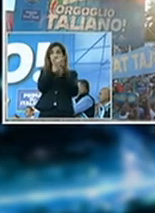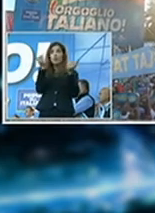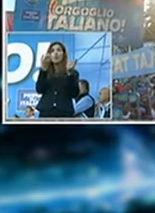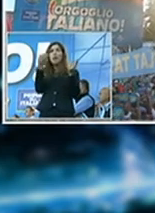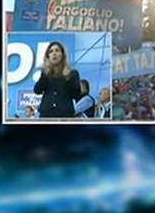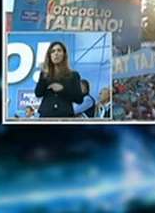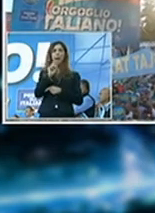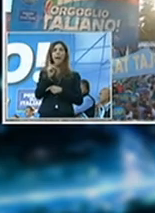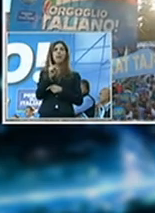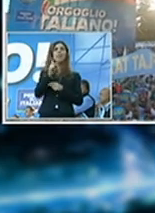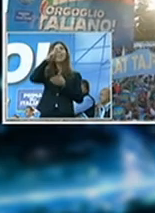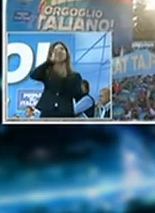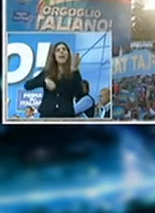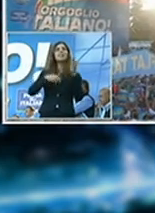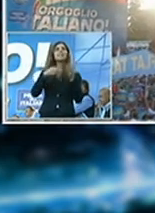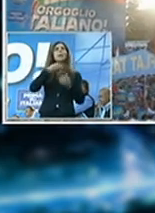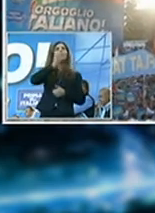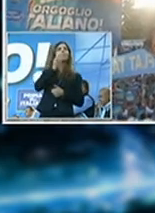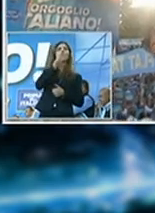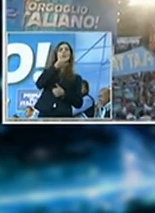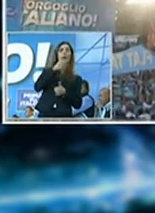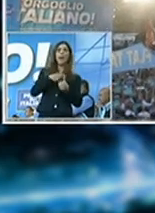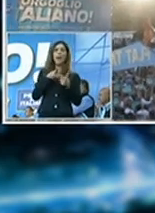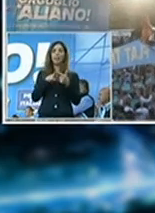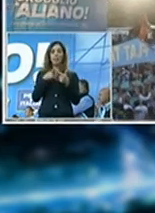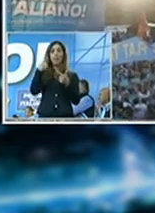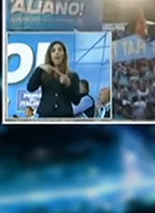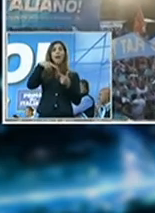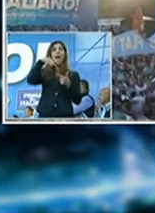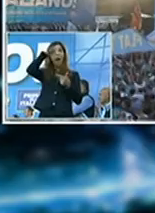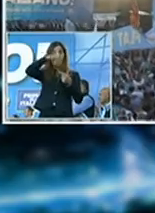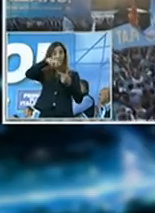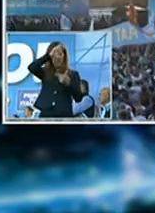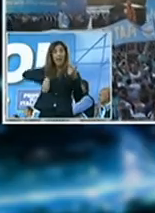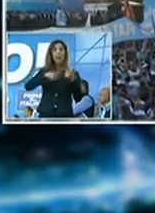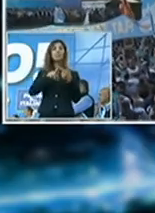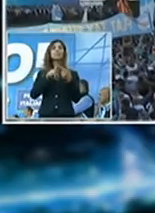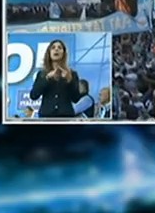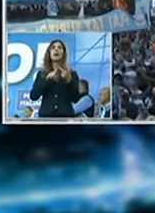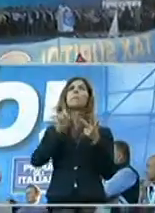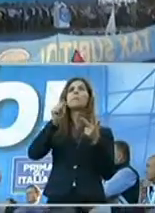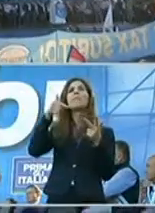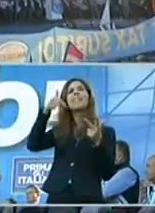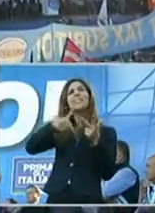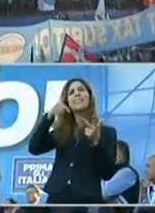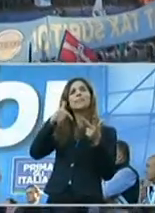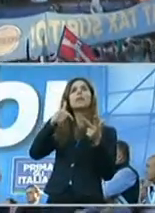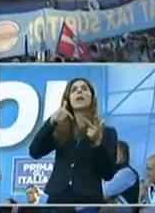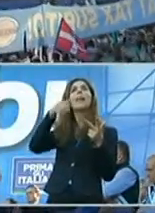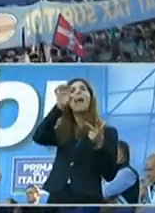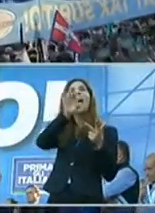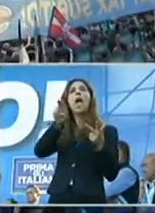quella era Turandot, ecco, insomma. Qui siamo alle tasse, però. Che... Sì, ecco, finalmente che parli almeno della manovra. Euro 3, euro